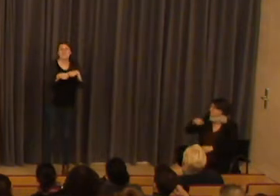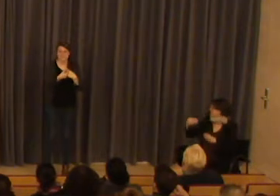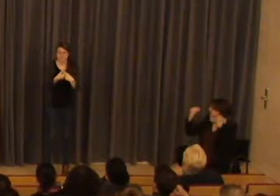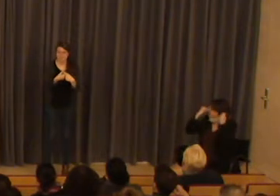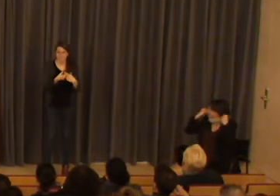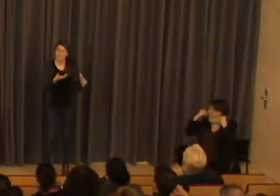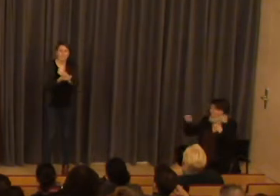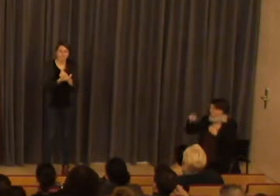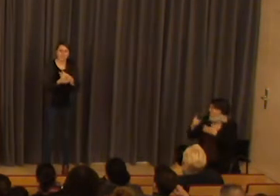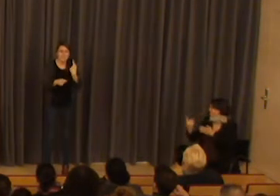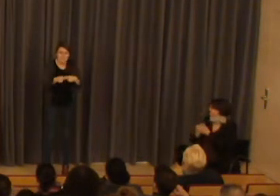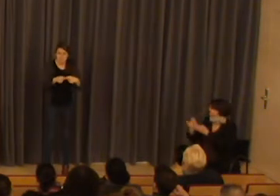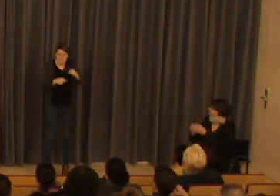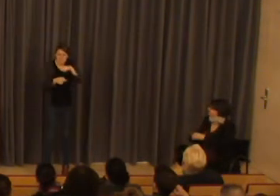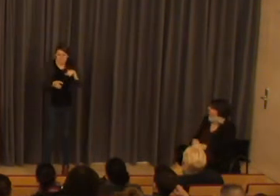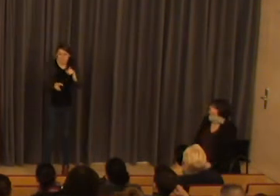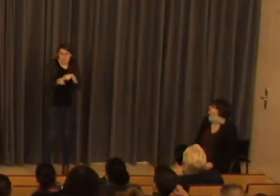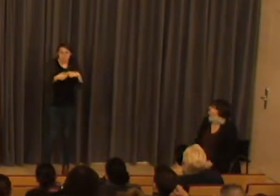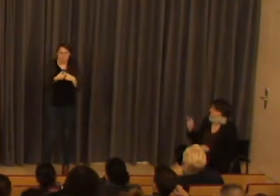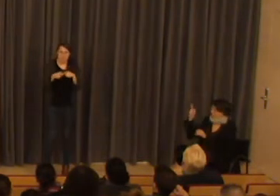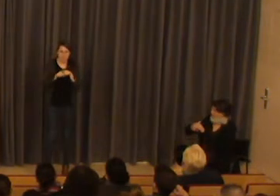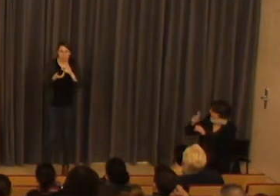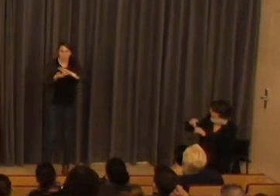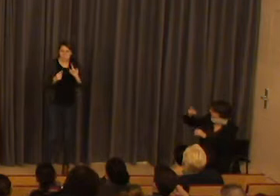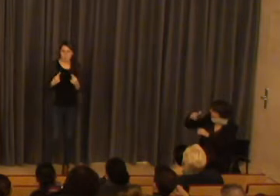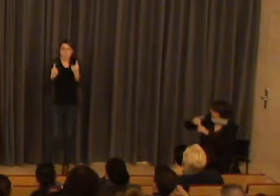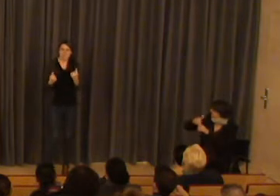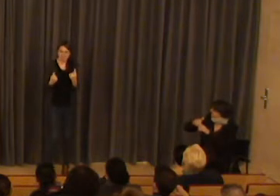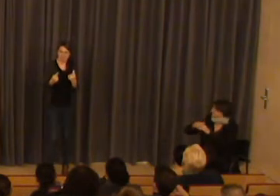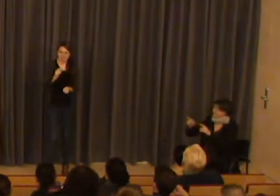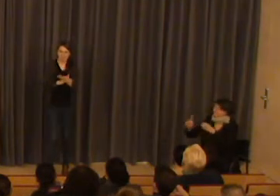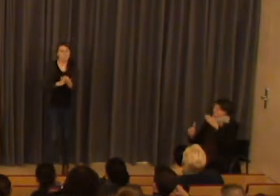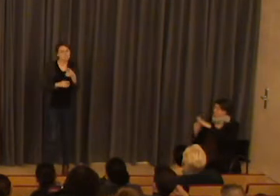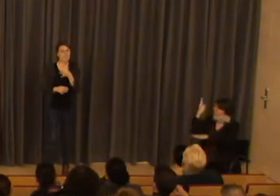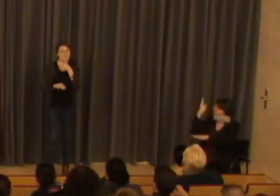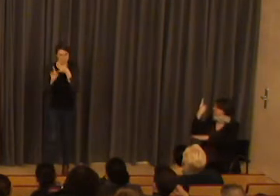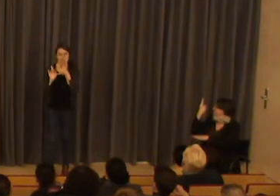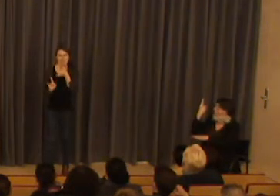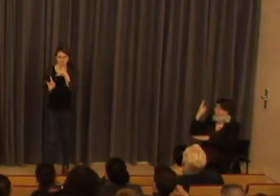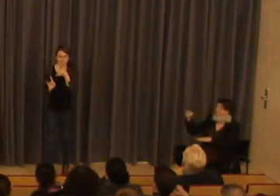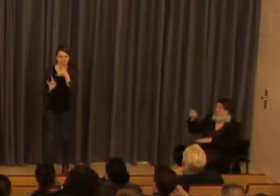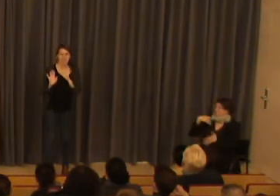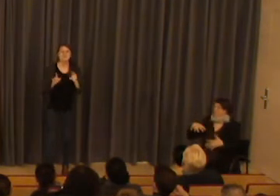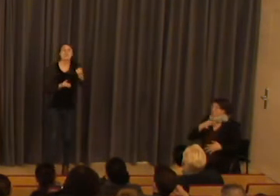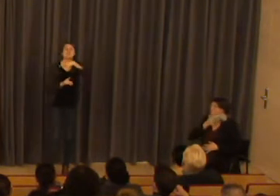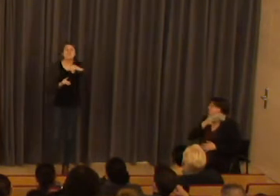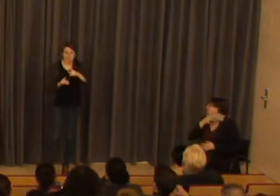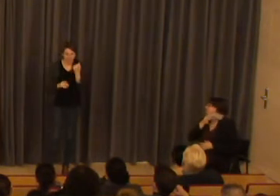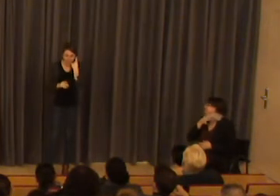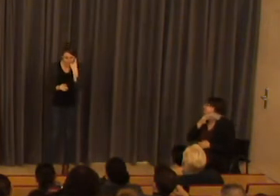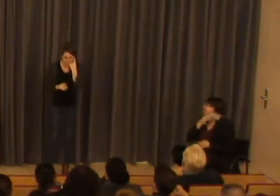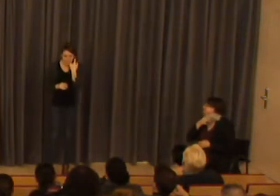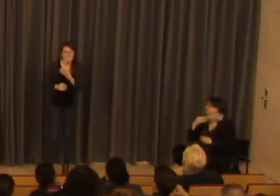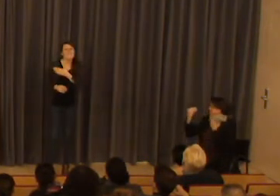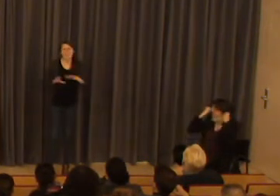perquè apuntar-se a un curs que es fa per primera vegada és un risc i aquests estudiants han volgut assumir